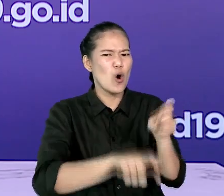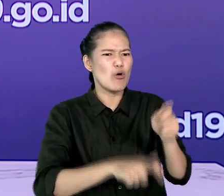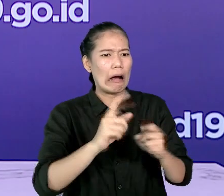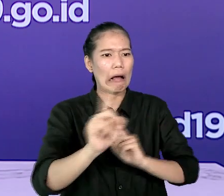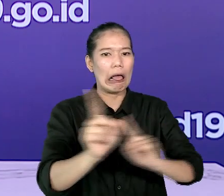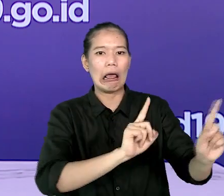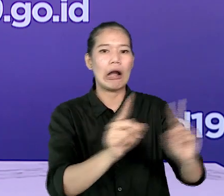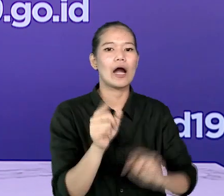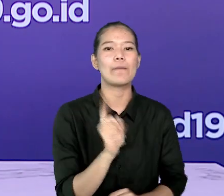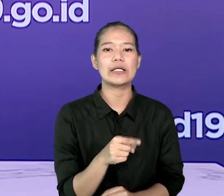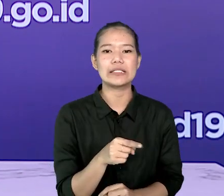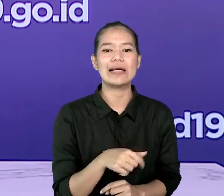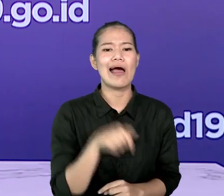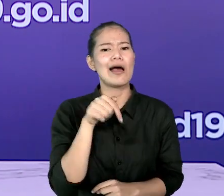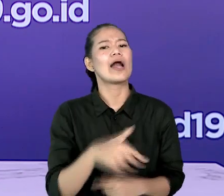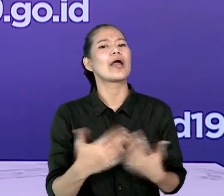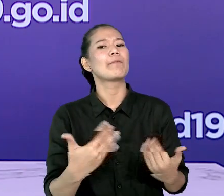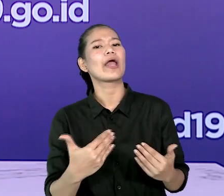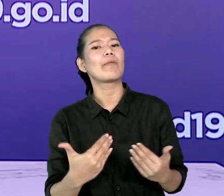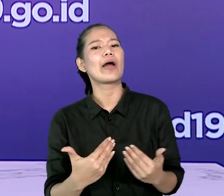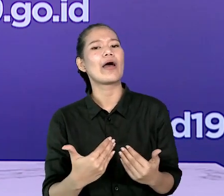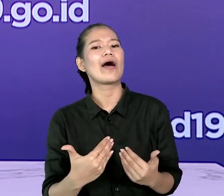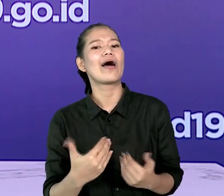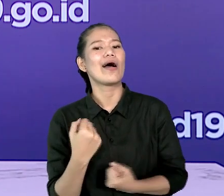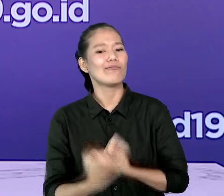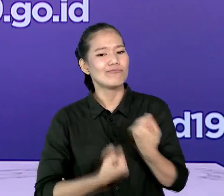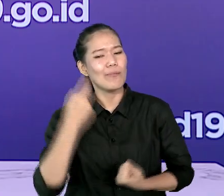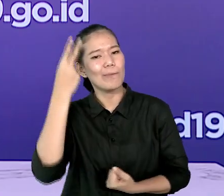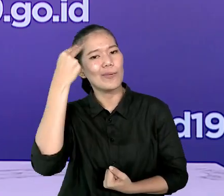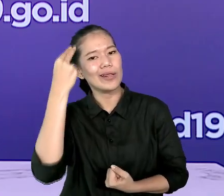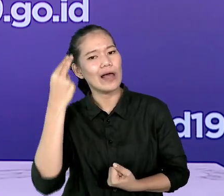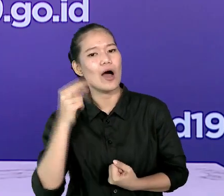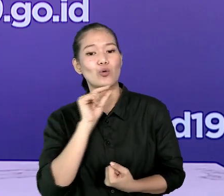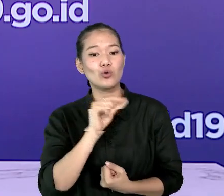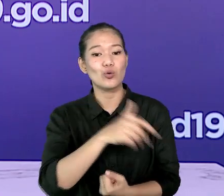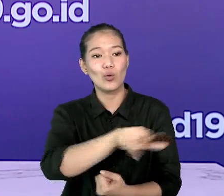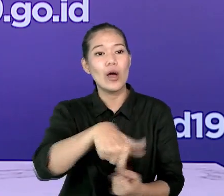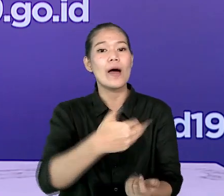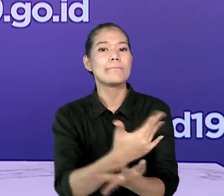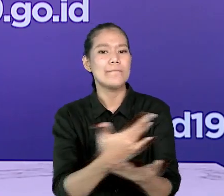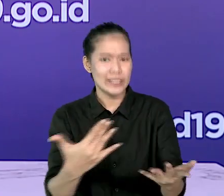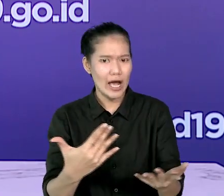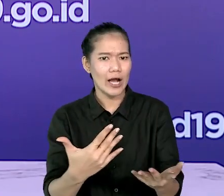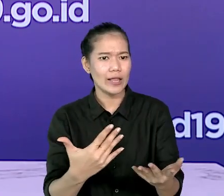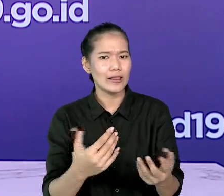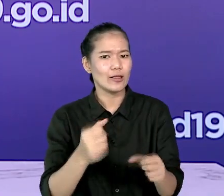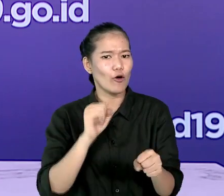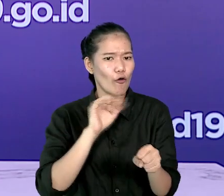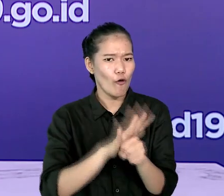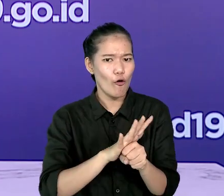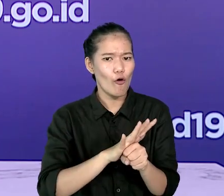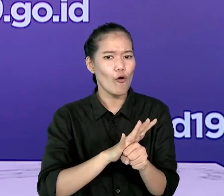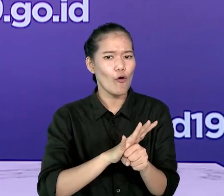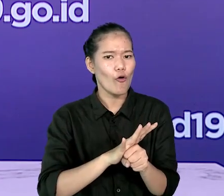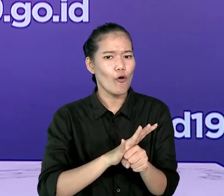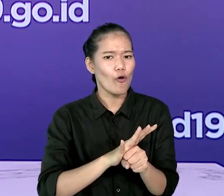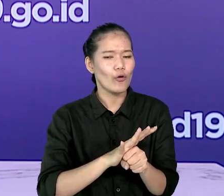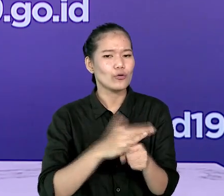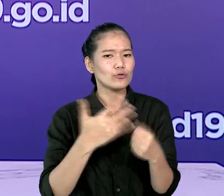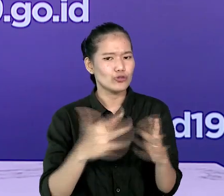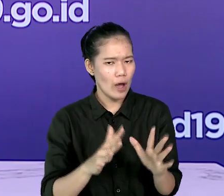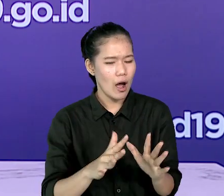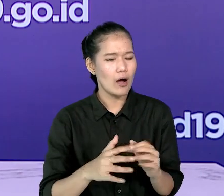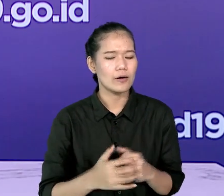berkeliaran? Saat ini bagaimana tindak lanjut pemerintah kepada masyarakat yang terdeteksi positif COVID-19 setelah di-scan lewat